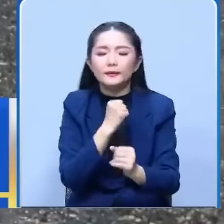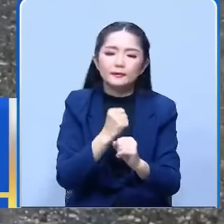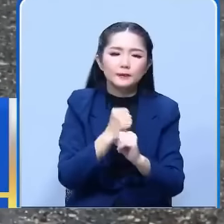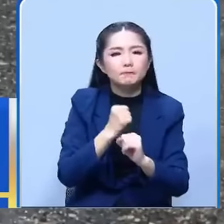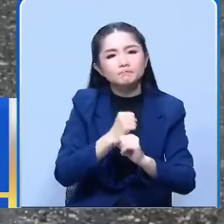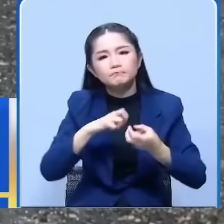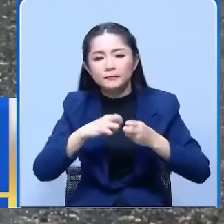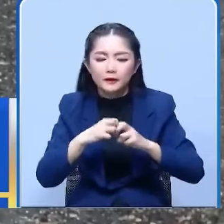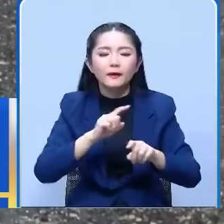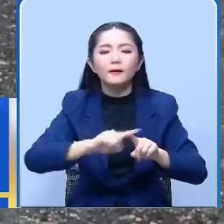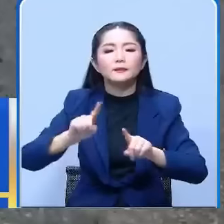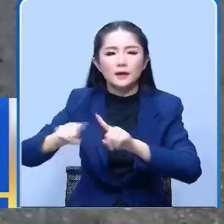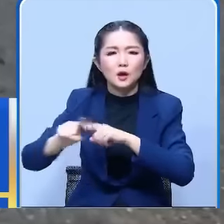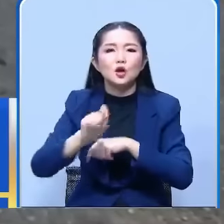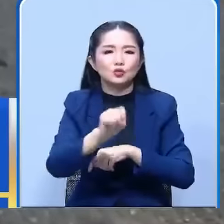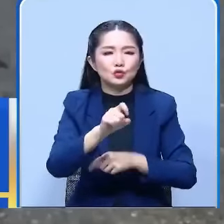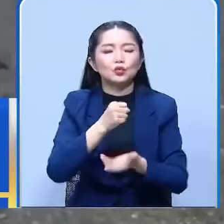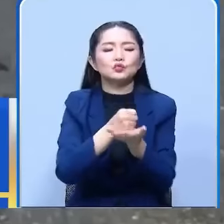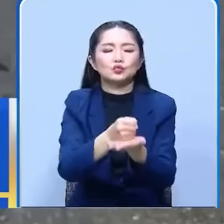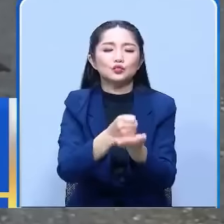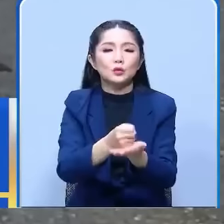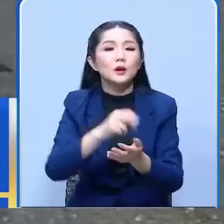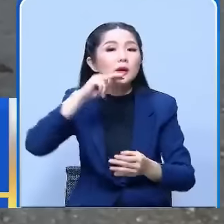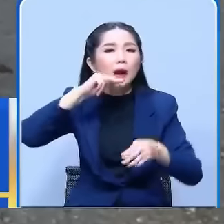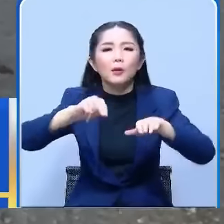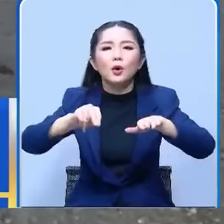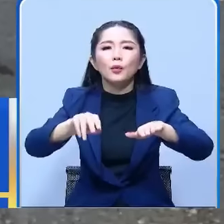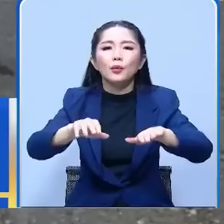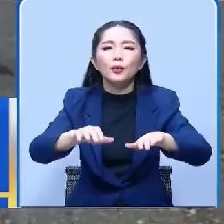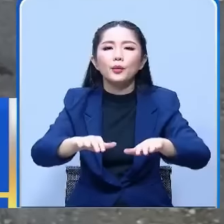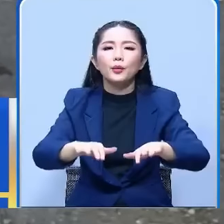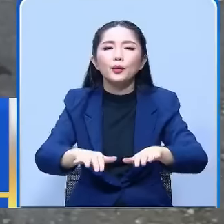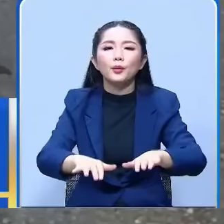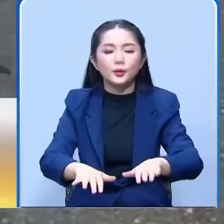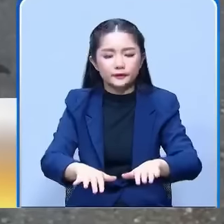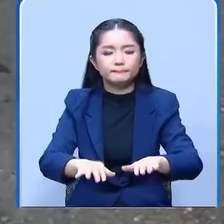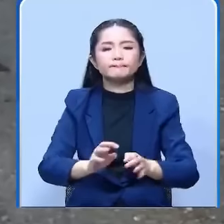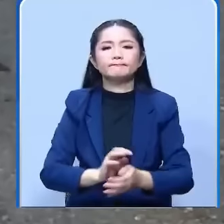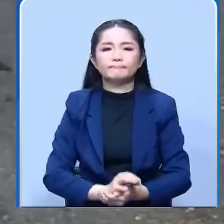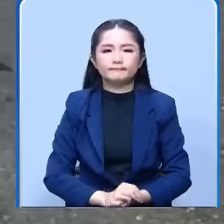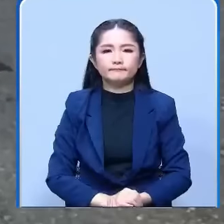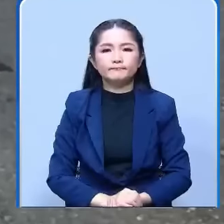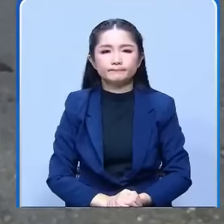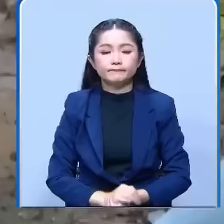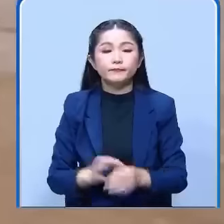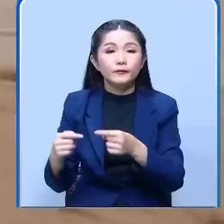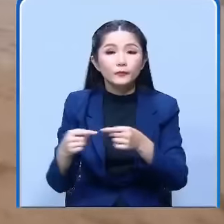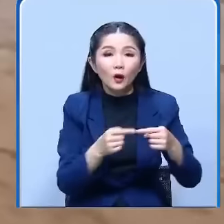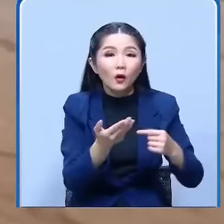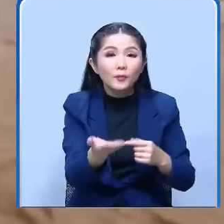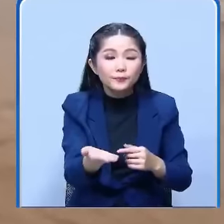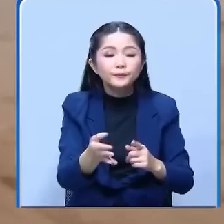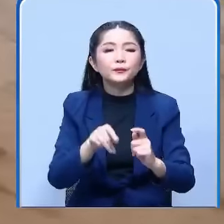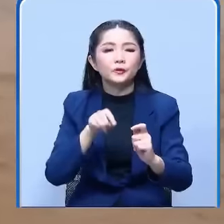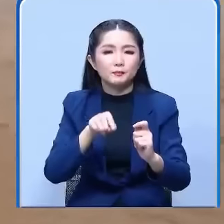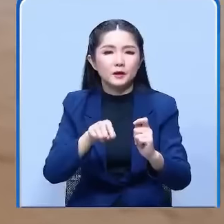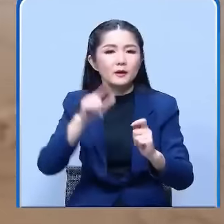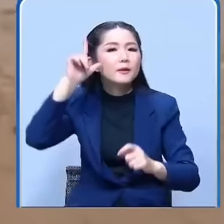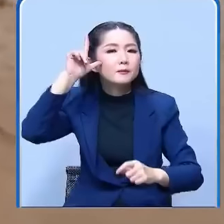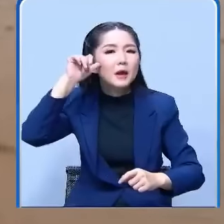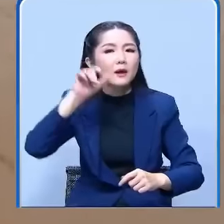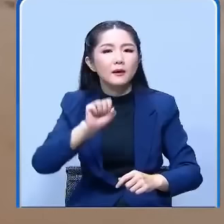ดระดับน้ำท่วมในพื้นที่ลดลงอย่างต่อเนื่องแล้วนะคะขณะเดียวกันผู้ชมไปดูทางแม่สายจังหวัดเชียงร